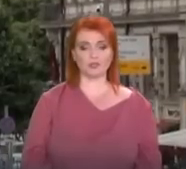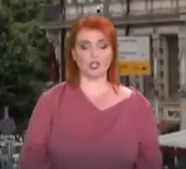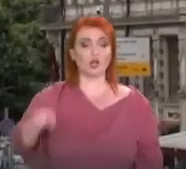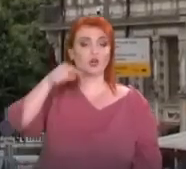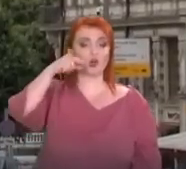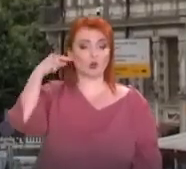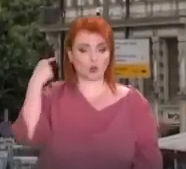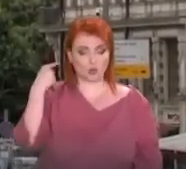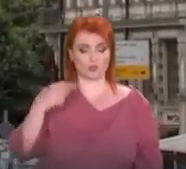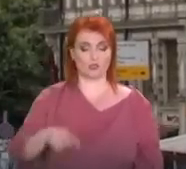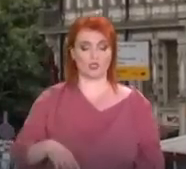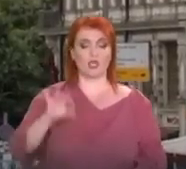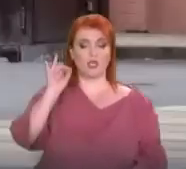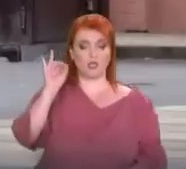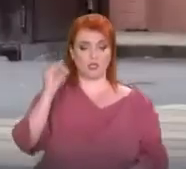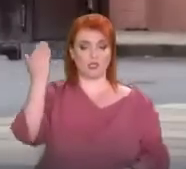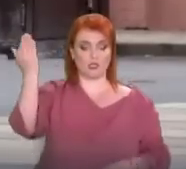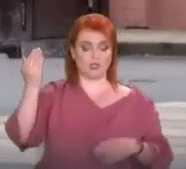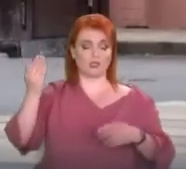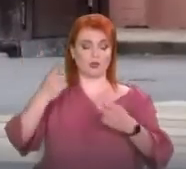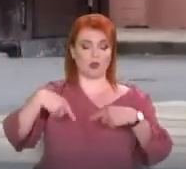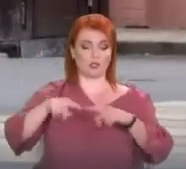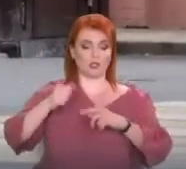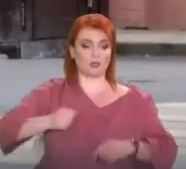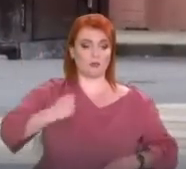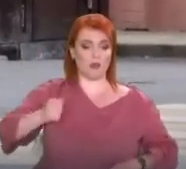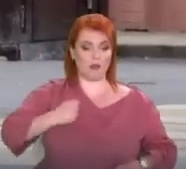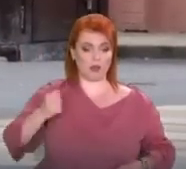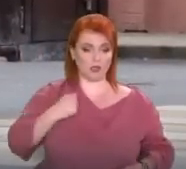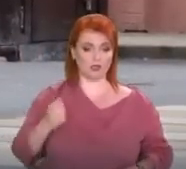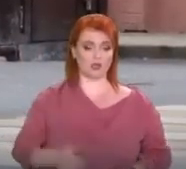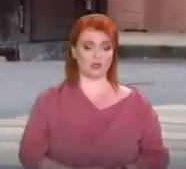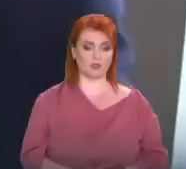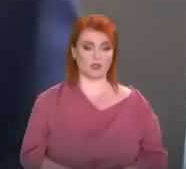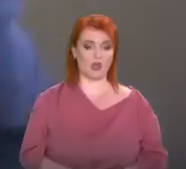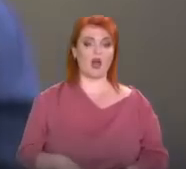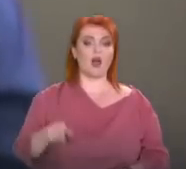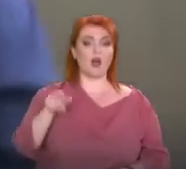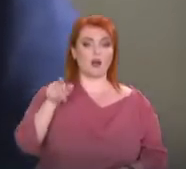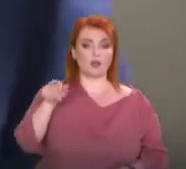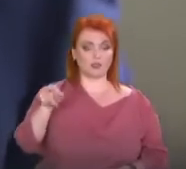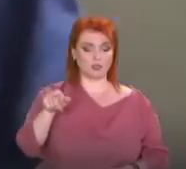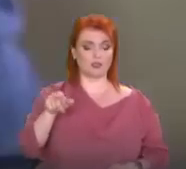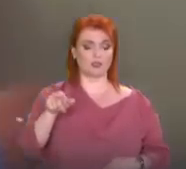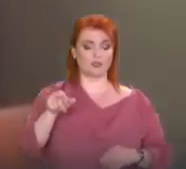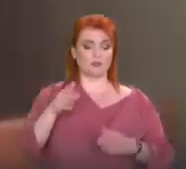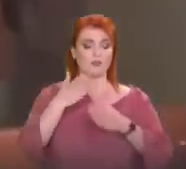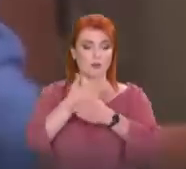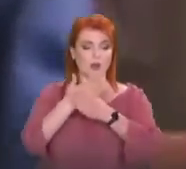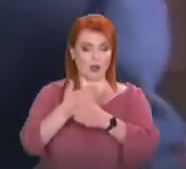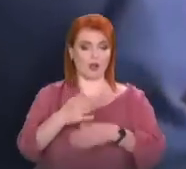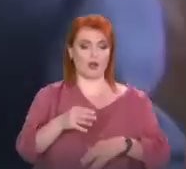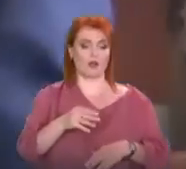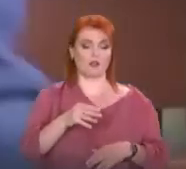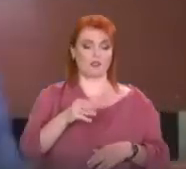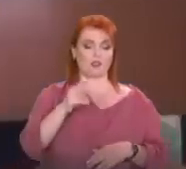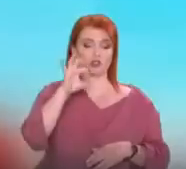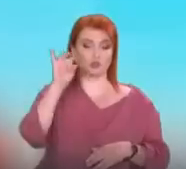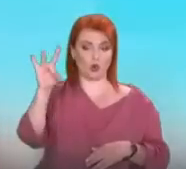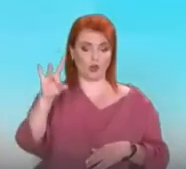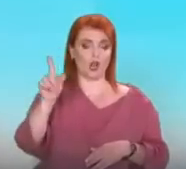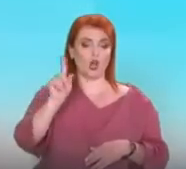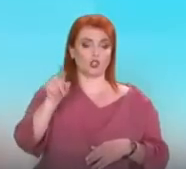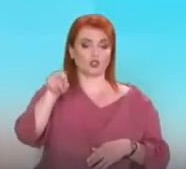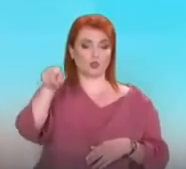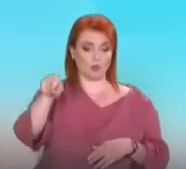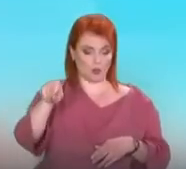Federația Rusă și structurile militare ai acestei țări ar sta în spatele inițiativei fugarului Ilan Șor de a crea un nou bloc politic. Declarația a